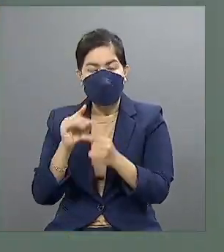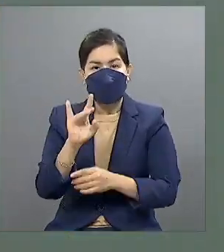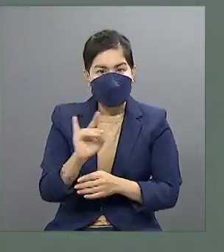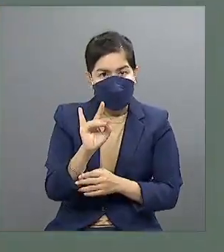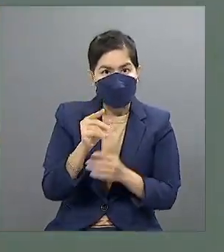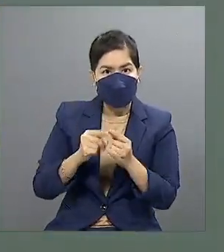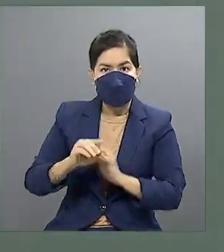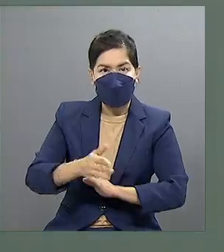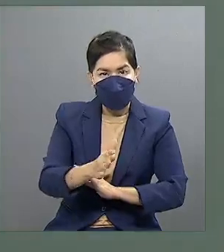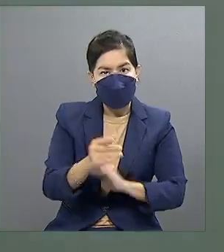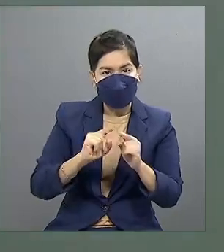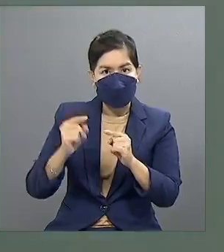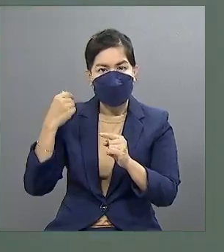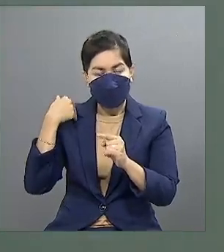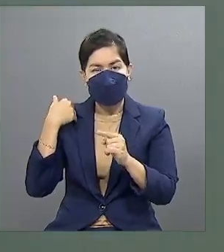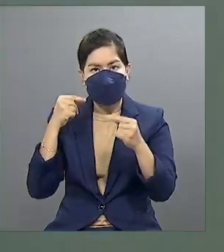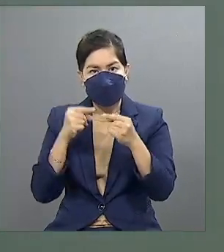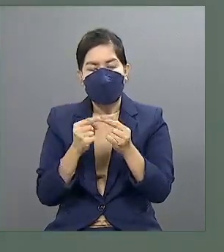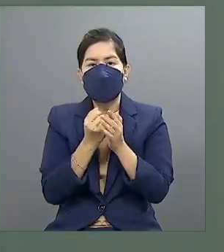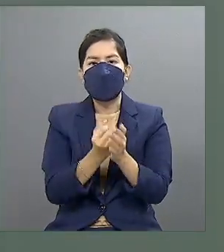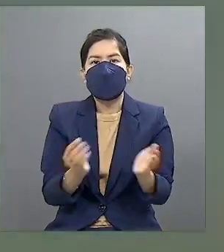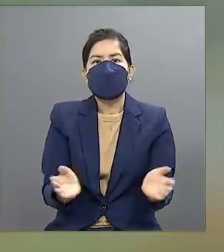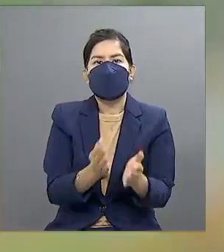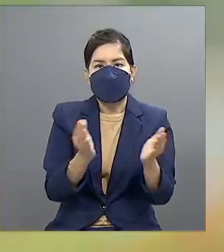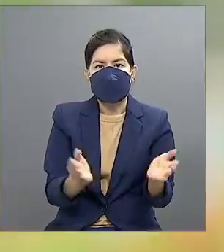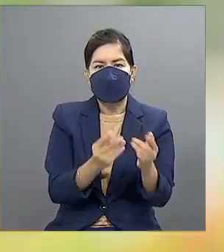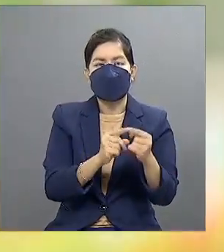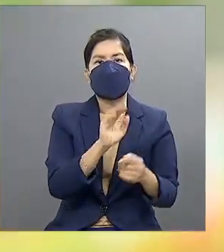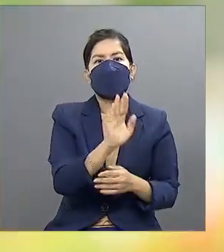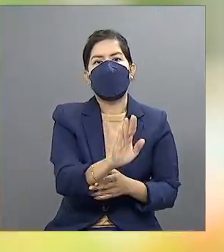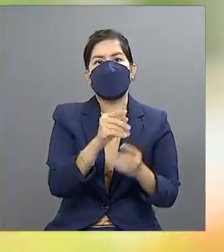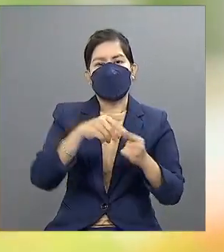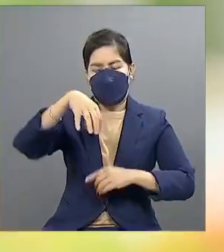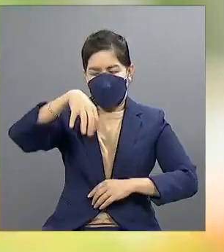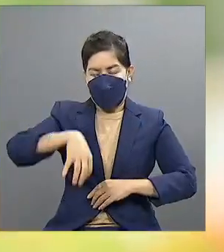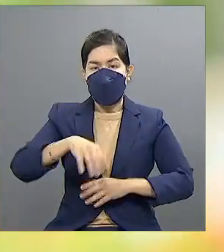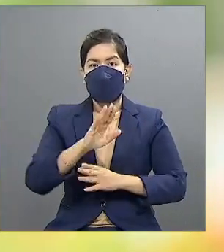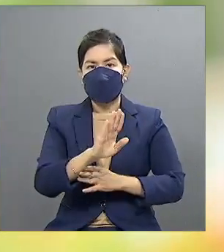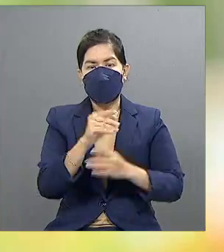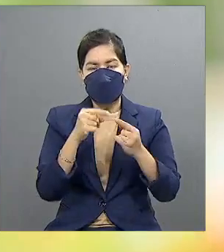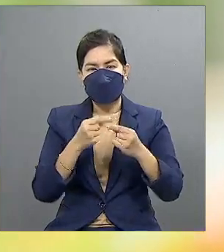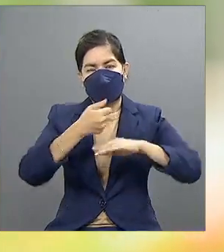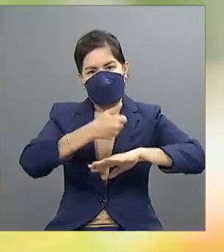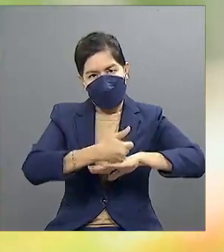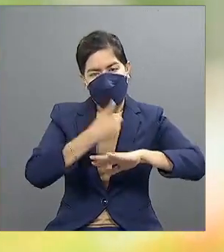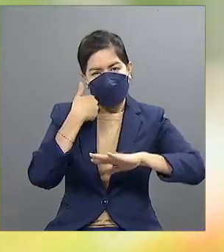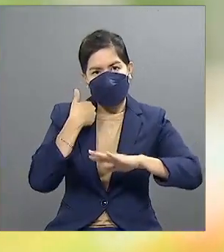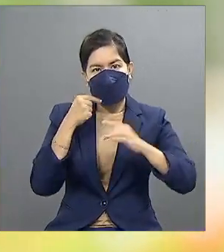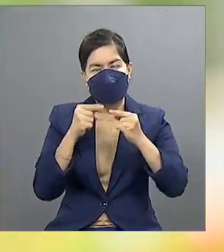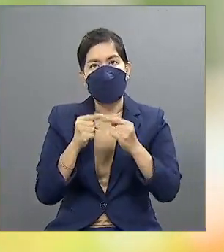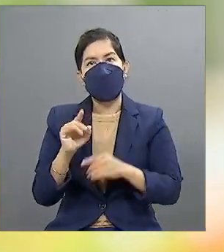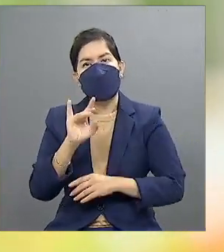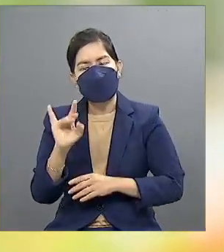ตรงนี้เราก็ได้รับการสนับสนุนงบประมาณนะครับผ่านทางผู้ว่าราชการจังหวัดที่ท่านติดตามมาไม่ว่าจะเป็นทางปศุสัตว์เกษตรจังหวัดอะไรต่างๆเหล่านี้น